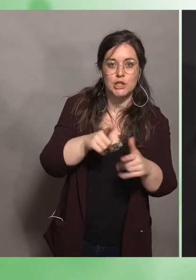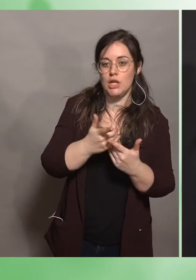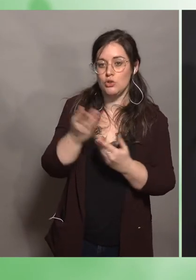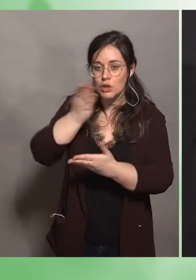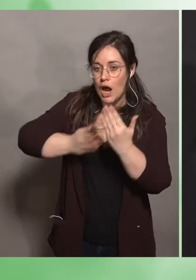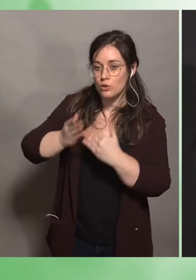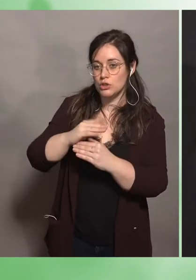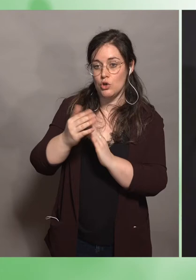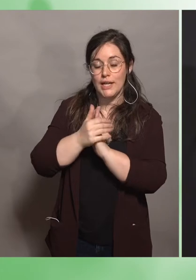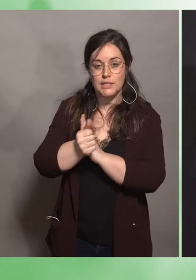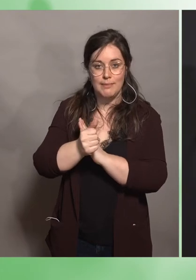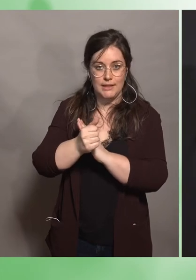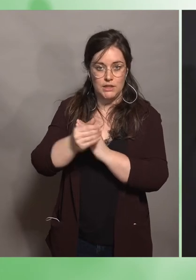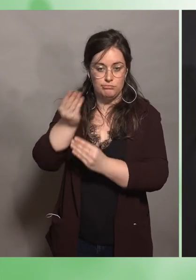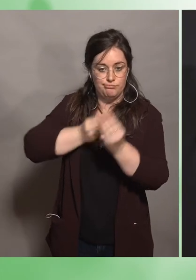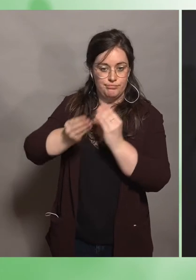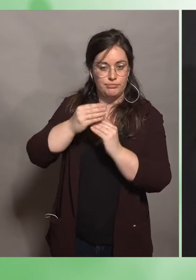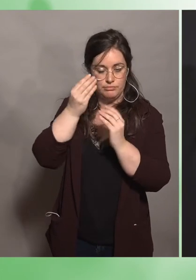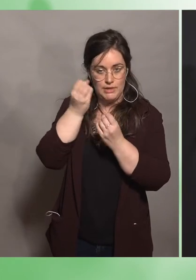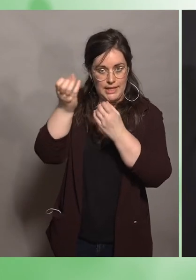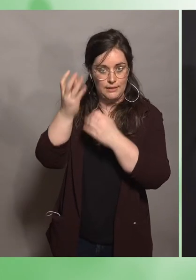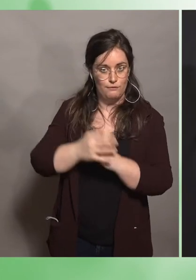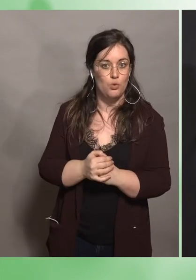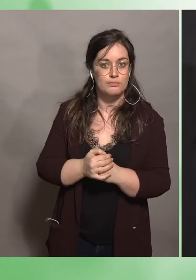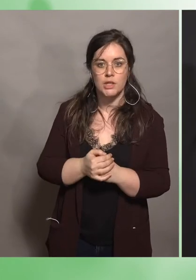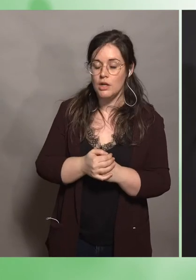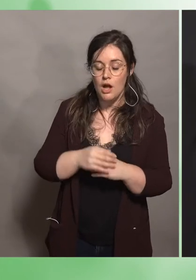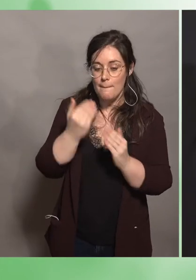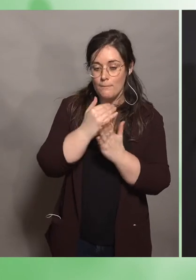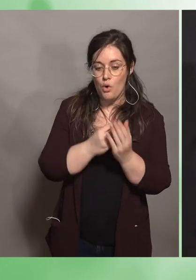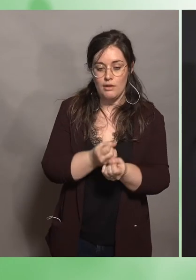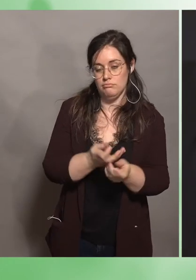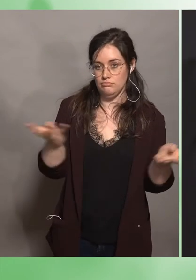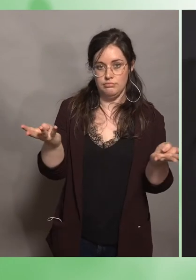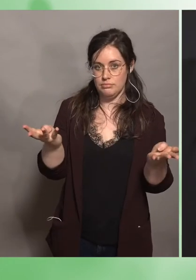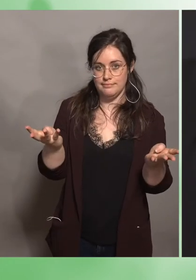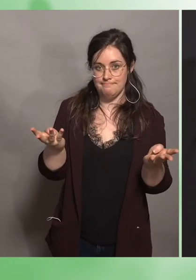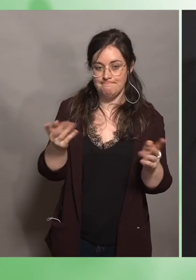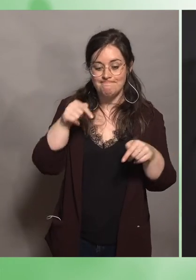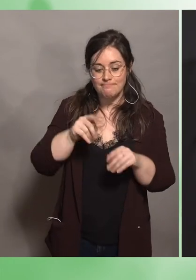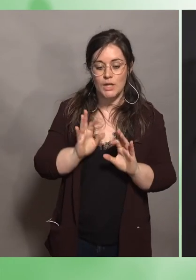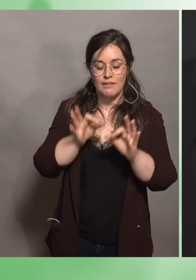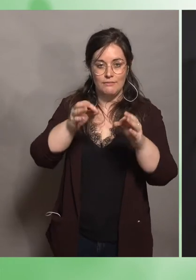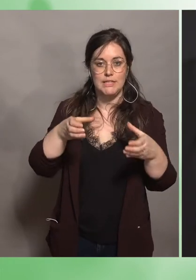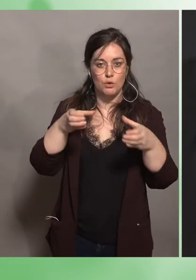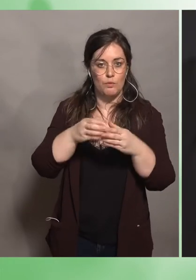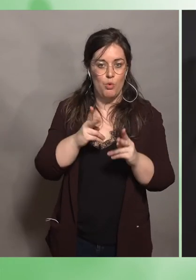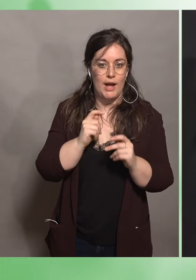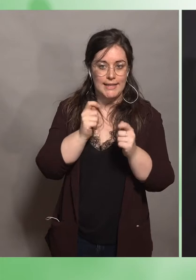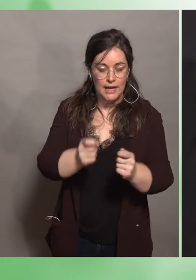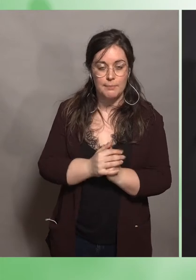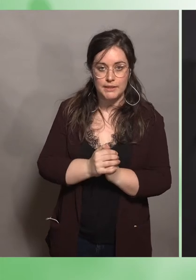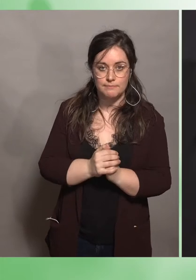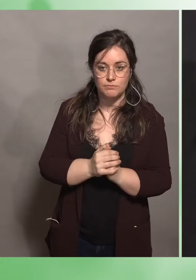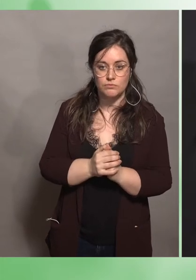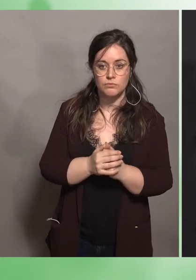um Expertinnen-Inputs. Es ist ein vielfältiges Programm, das wir in diesem Qualifizierungsverbund anbieten können,